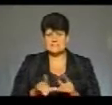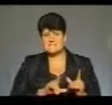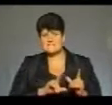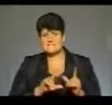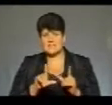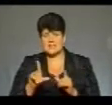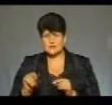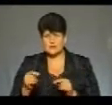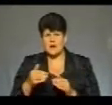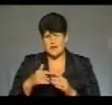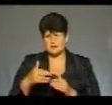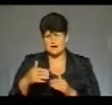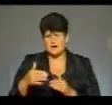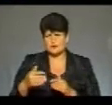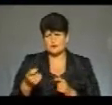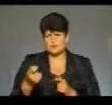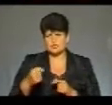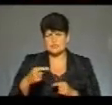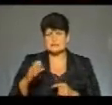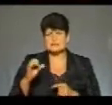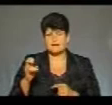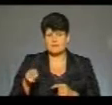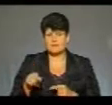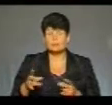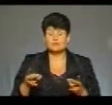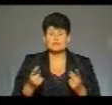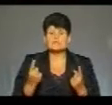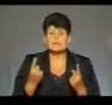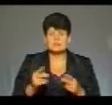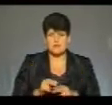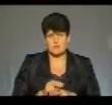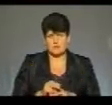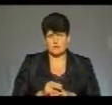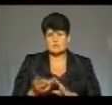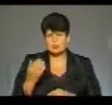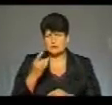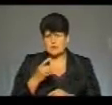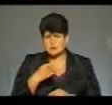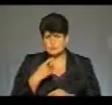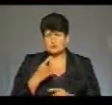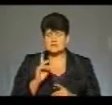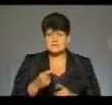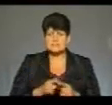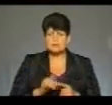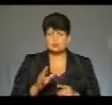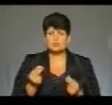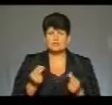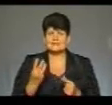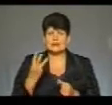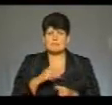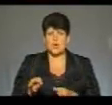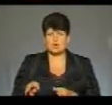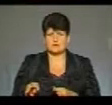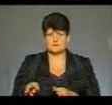кар'єру і далі трошки далі до Скалата. І вони потребують капітального ремонту. Я прошлий раз говорив, скільки це буде коштувати. Це буде коштувати 3